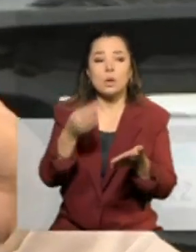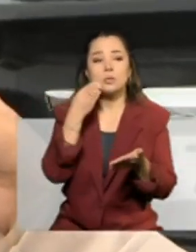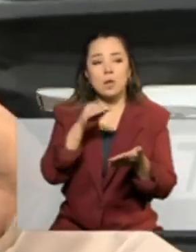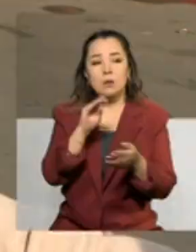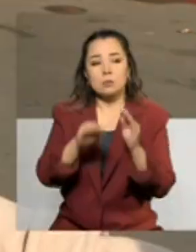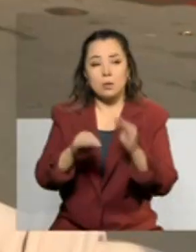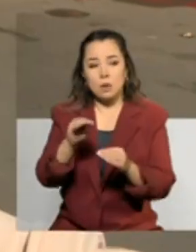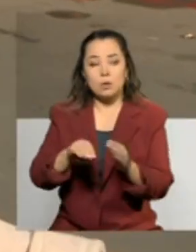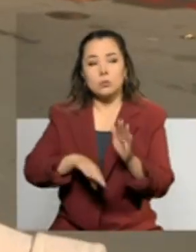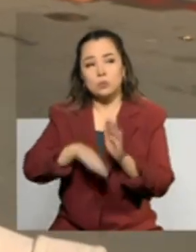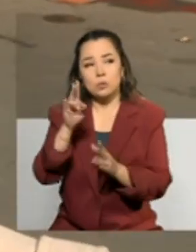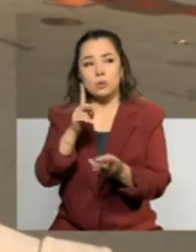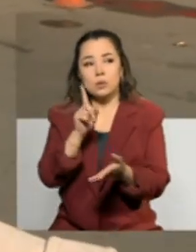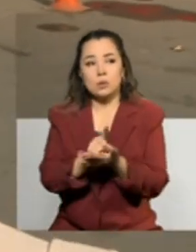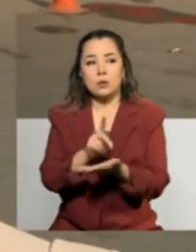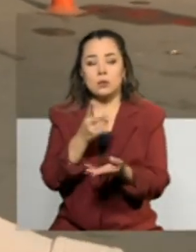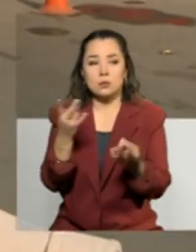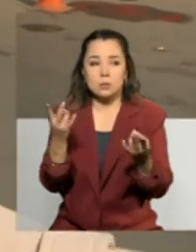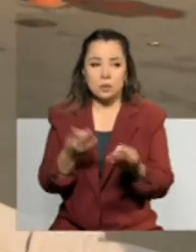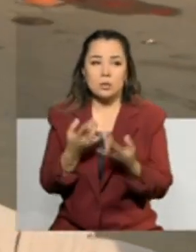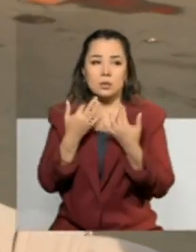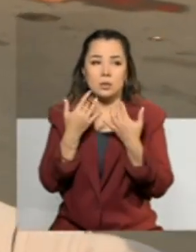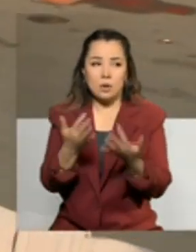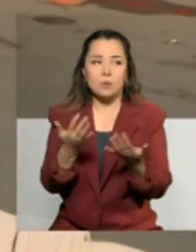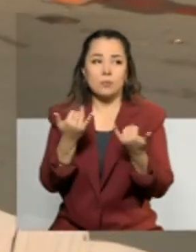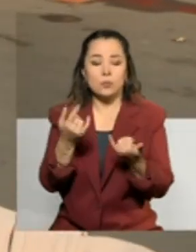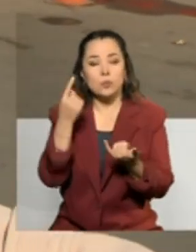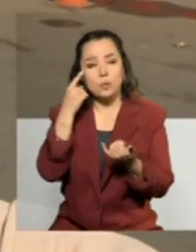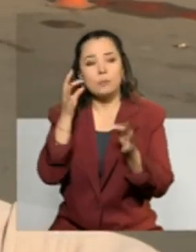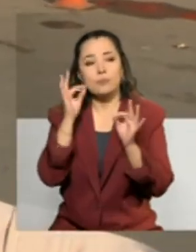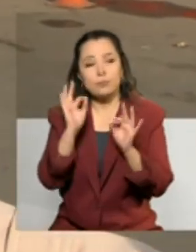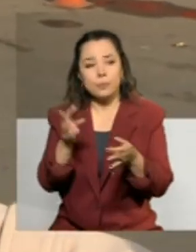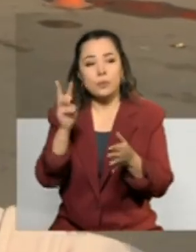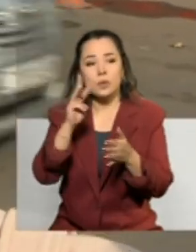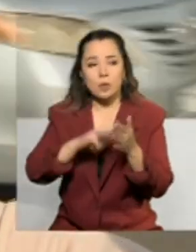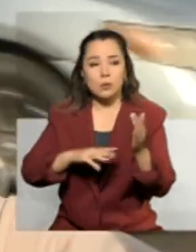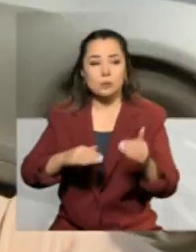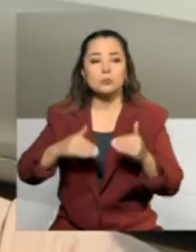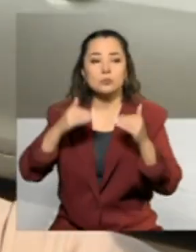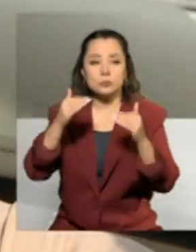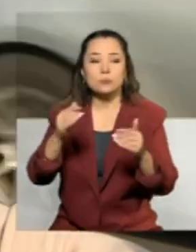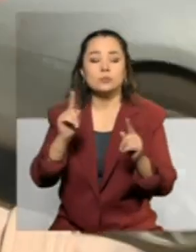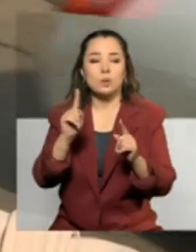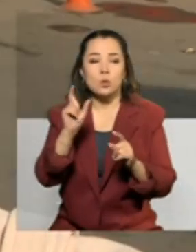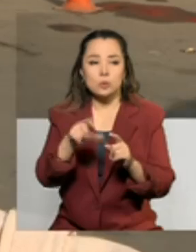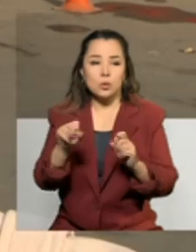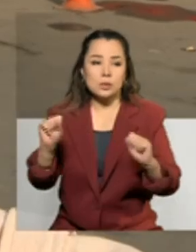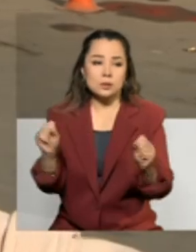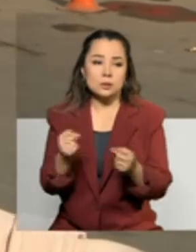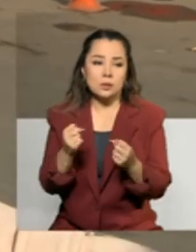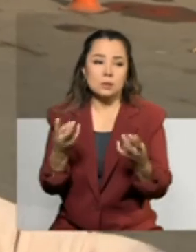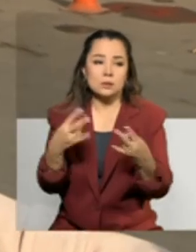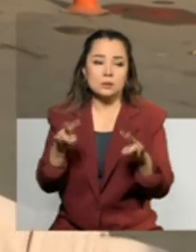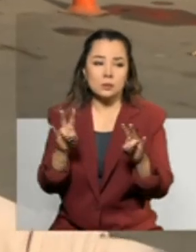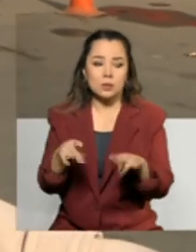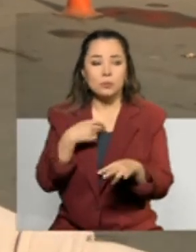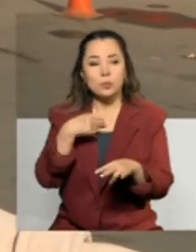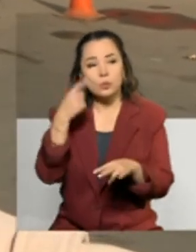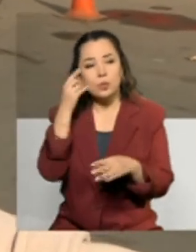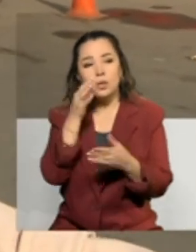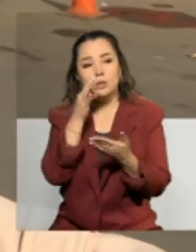сапасын дұрыстау керек. Қалтаны қаққанда да бір жағынан ол да дұрыс шығар. Кішкене болсын жол апаты